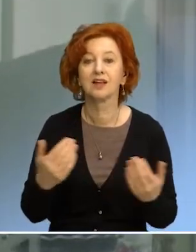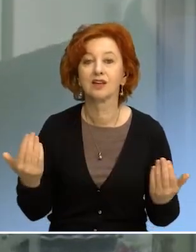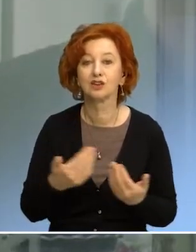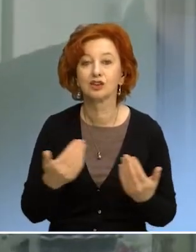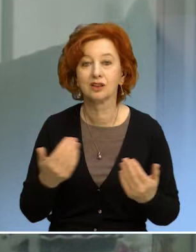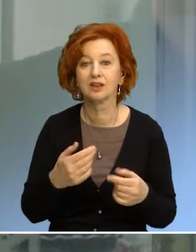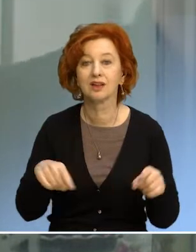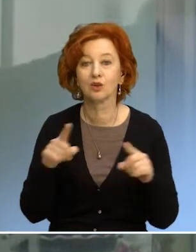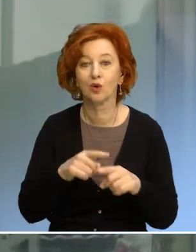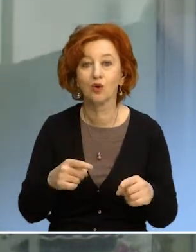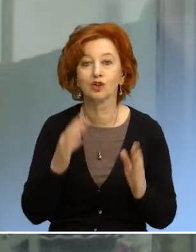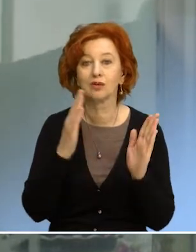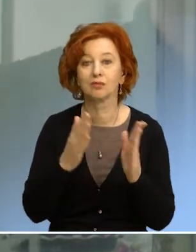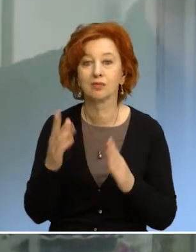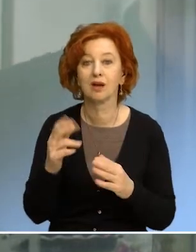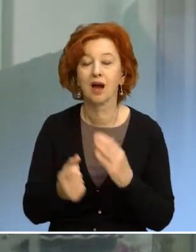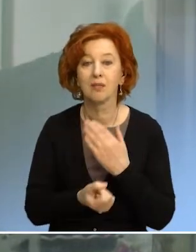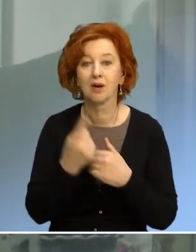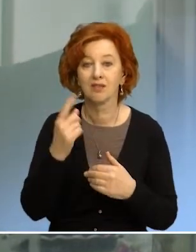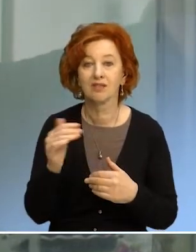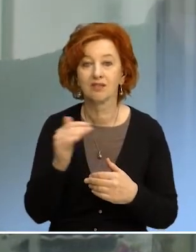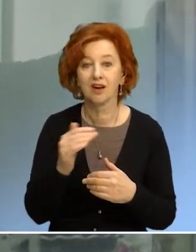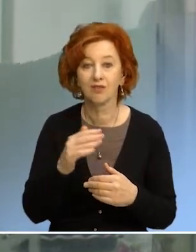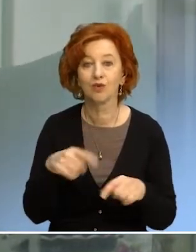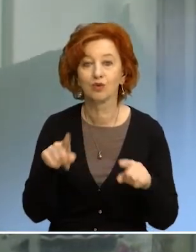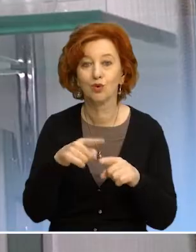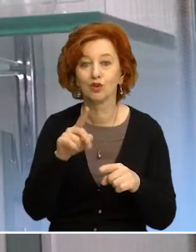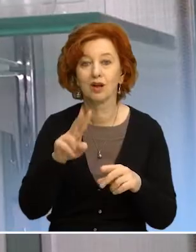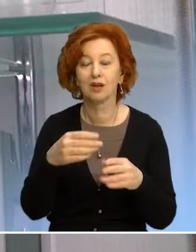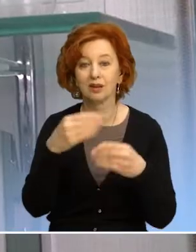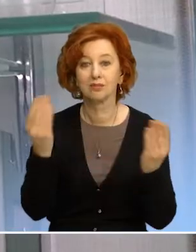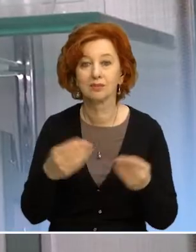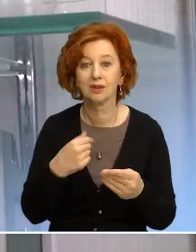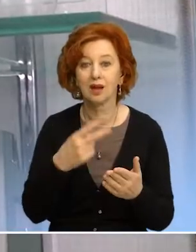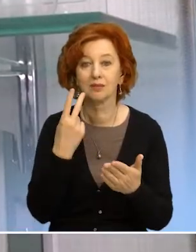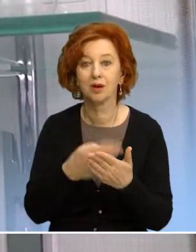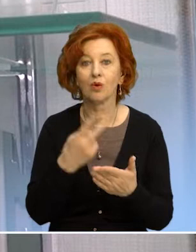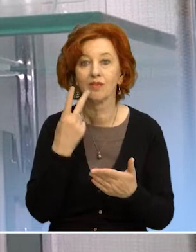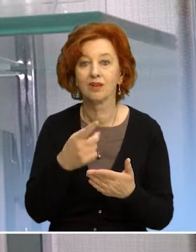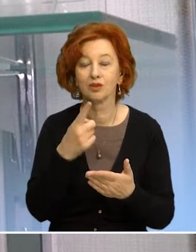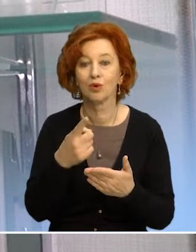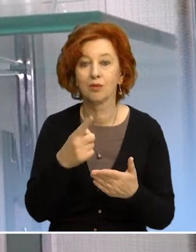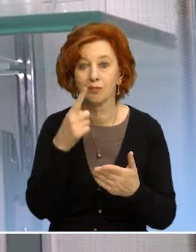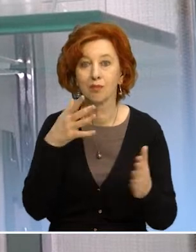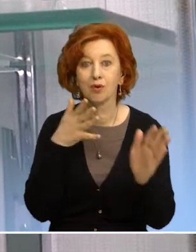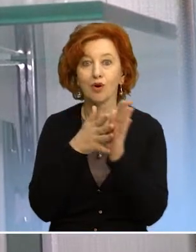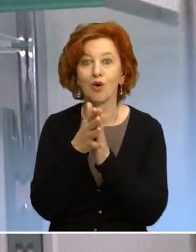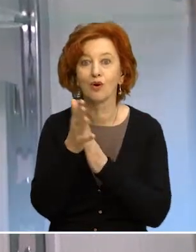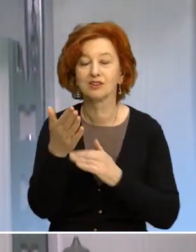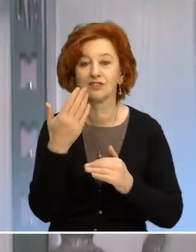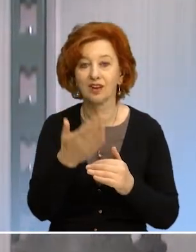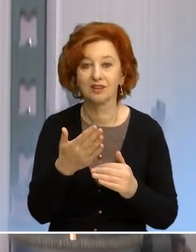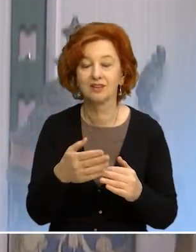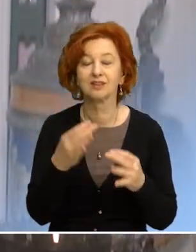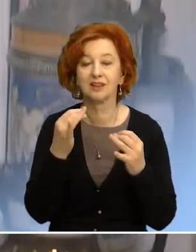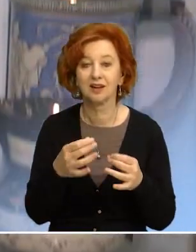здесь иллюстрация истории, как появился фарфор. Вот особенно глядя на эту чашечку, я прямо сейчас смотрю, и виден ее просвет. Вот, собственно, то, что